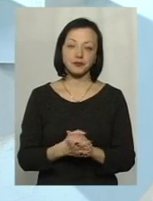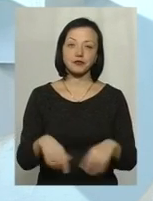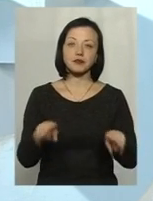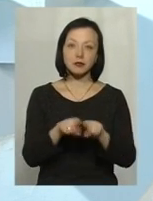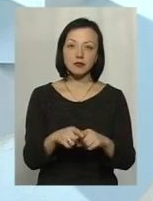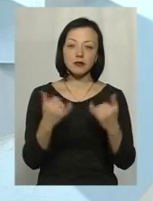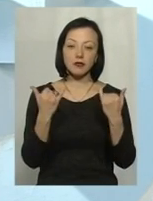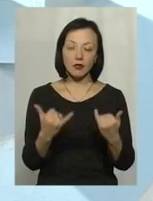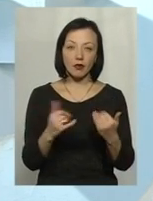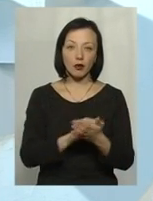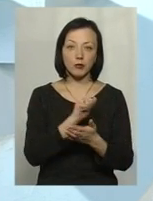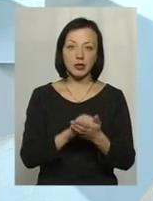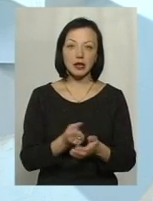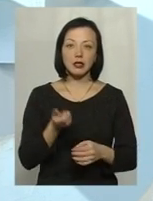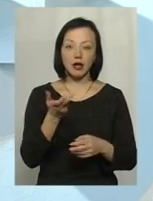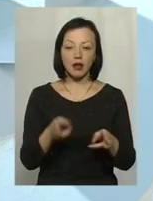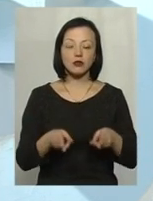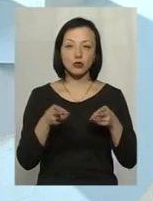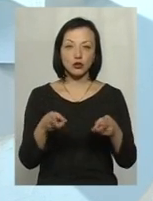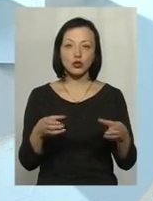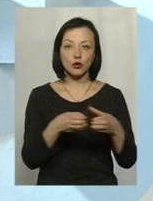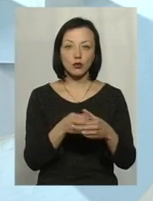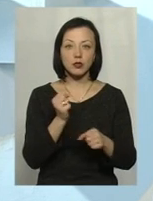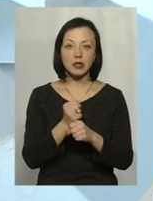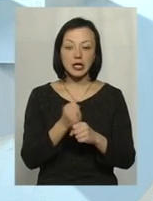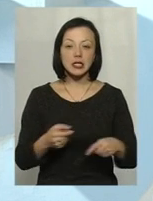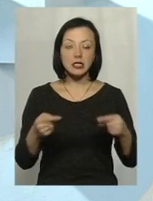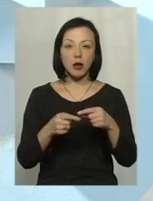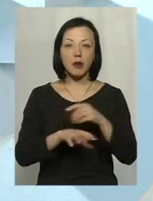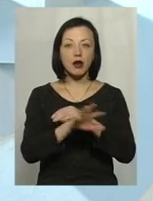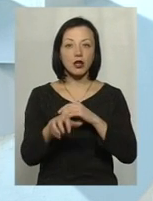ми зараз документуємо декілька злочинних груп, які скоюють